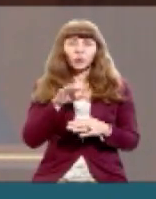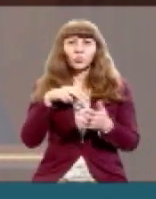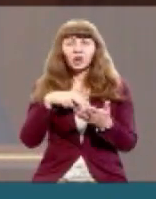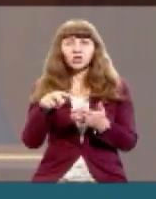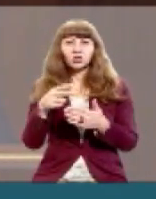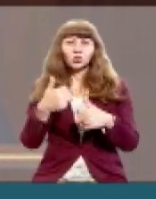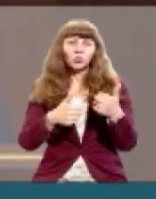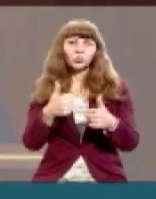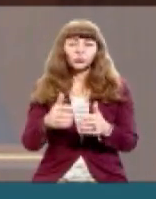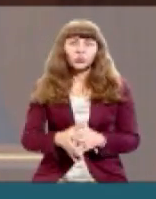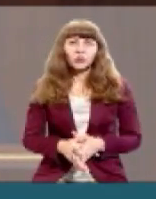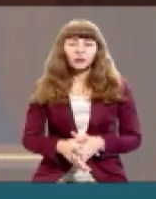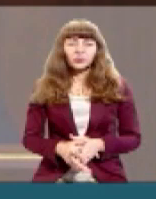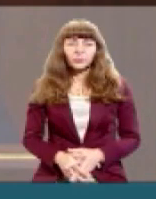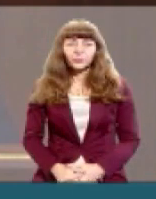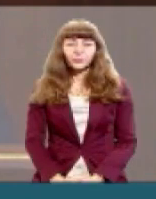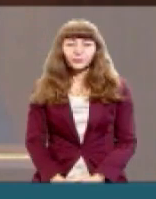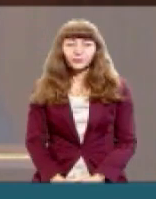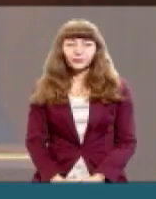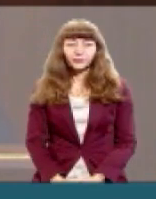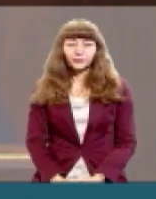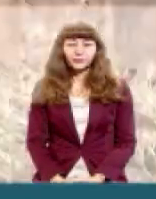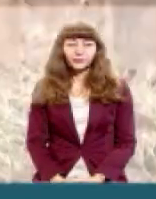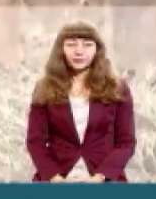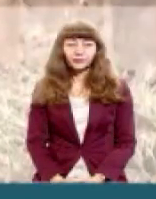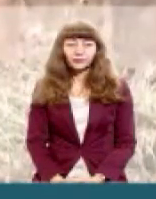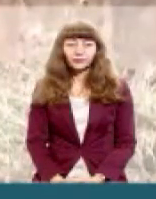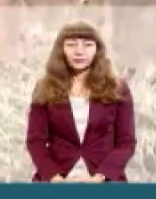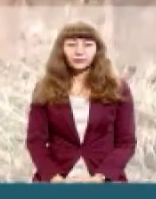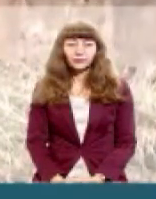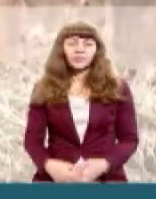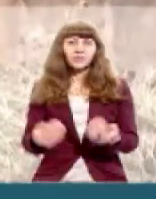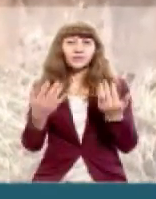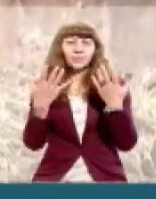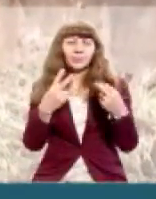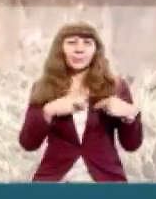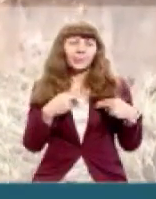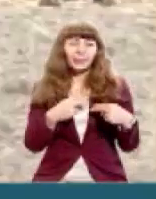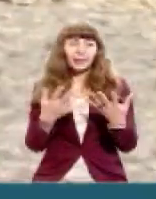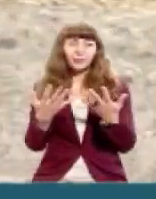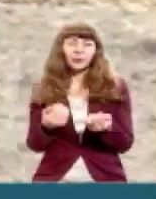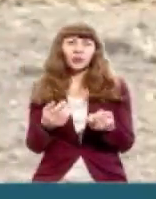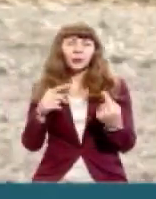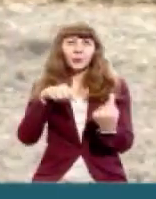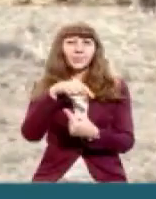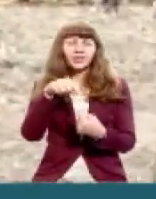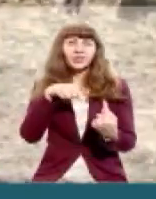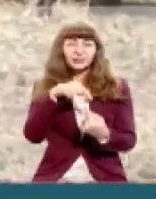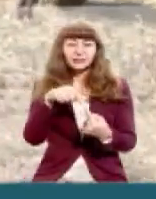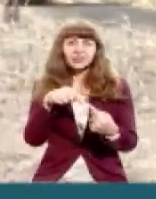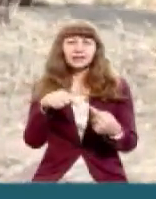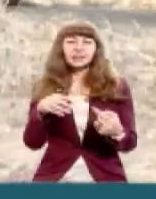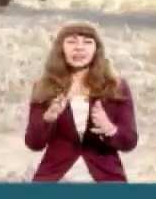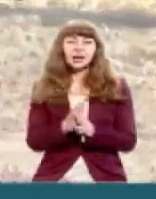тағы 30-ы СММ бойынша оқудан өтті. Бүгінгі күні өңірде бизнес климатты жақсарту бойынша жұмыстар